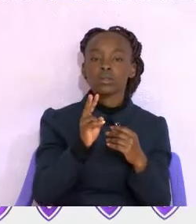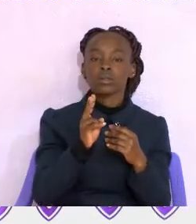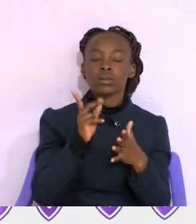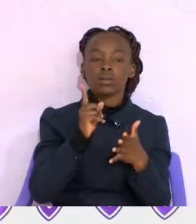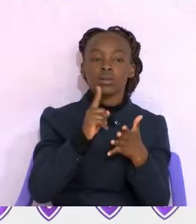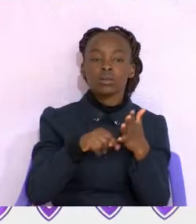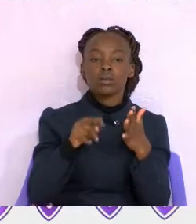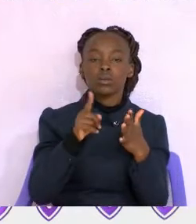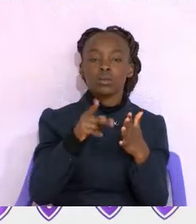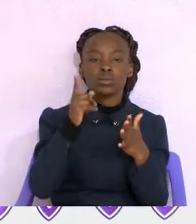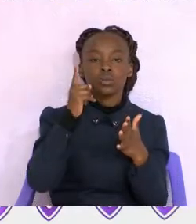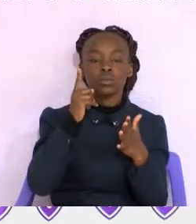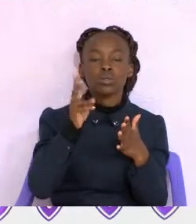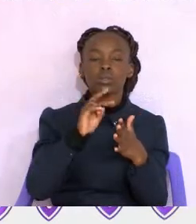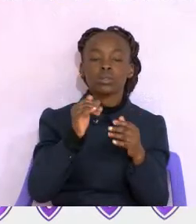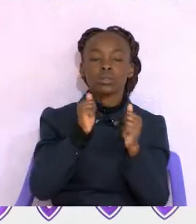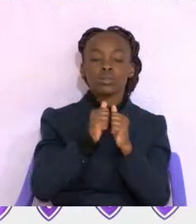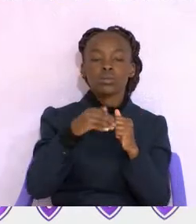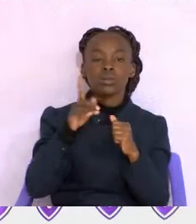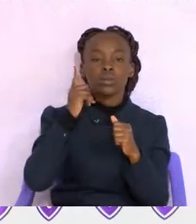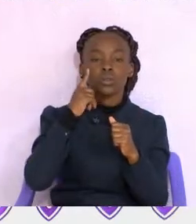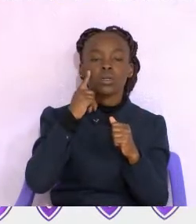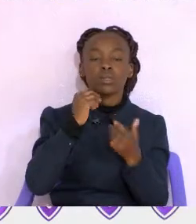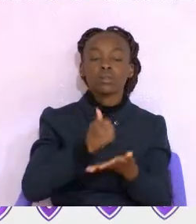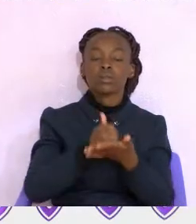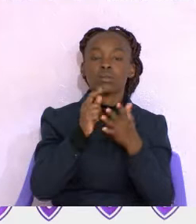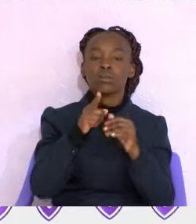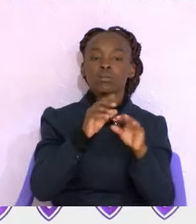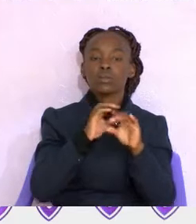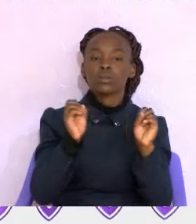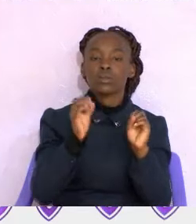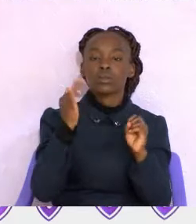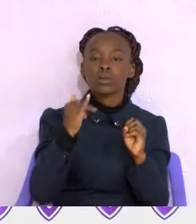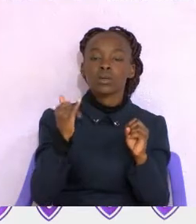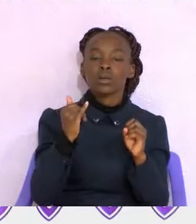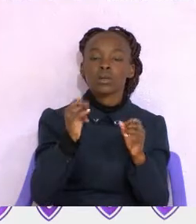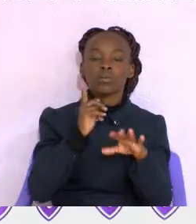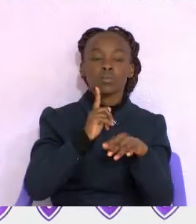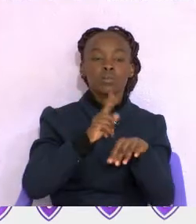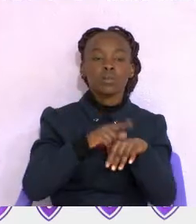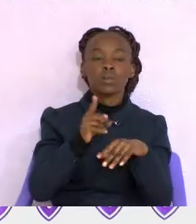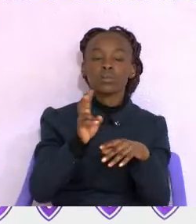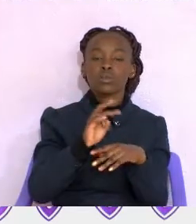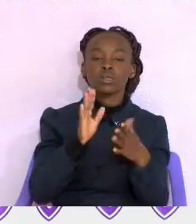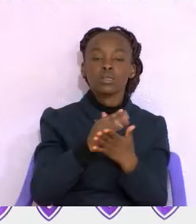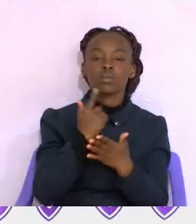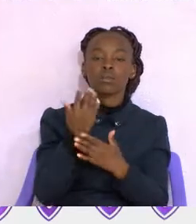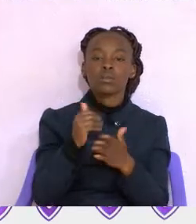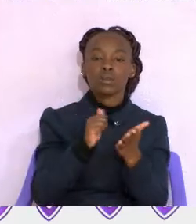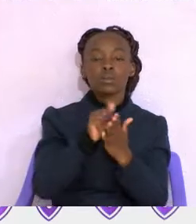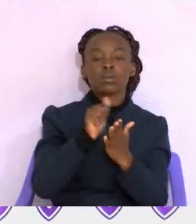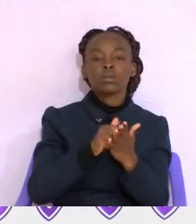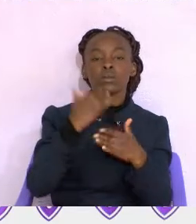yako, yanawezekana hayo vitu yasikusaidie kwa masiku kama hayo. Maana unaangalia kitu kiporomoka mbele ya macho yako. Lakini